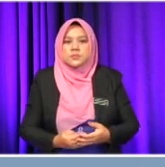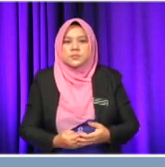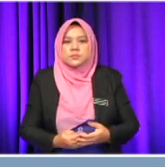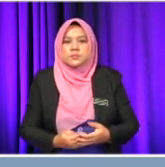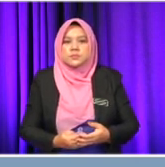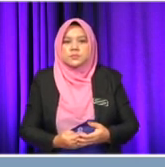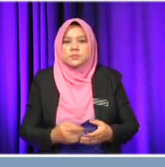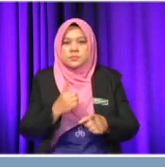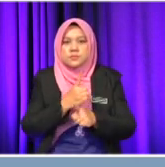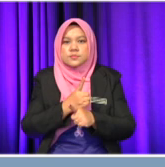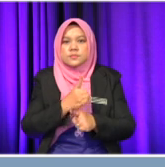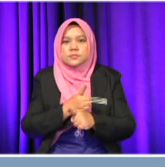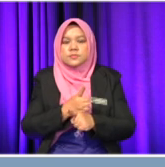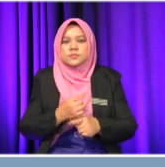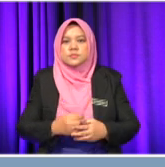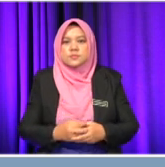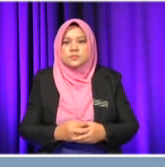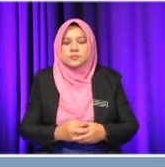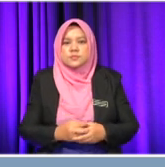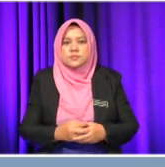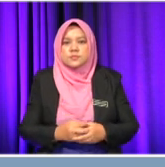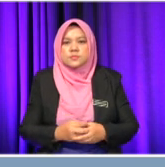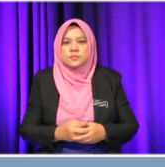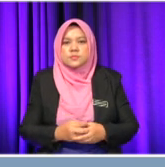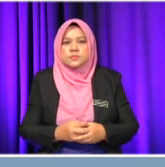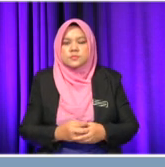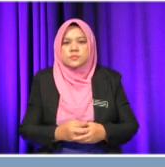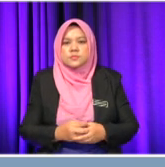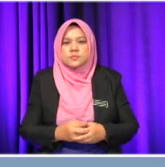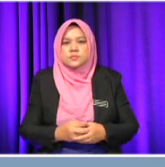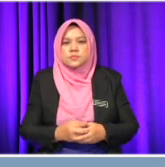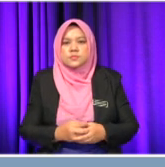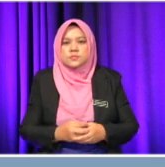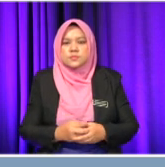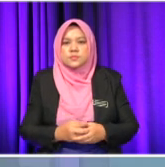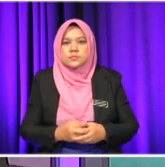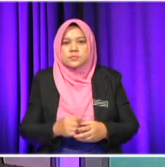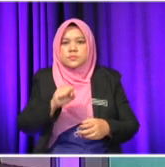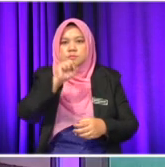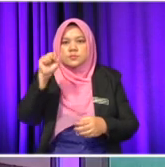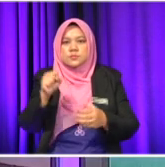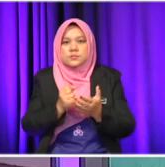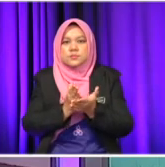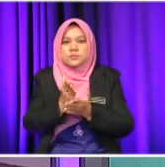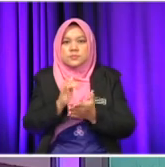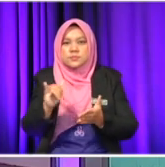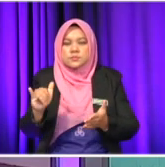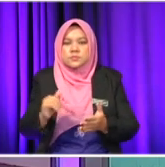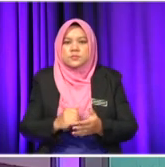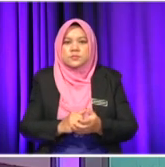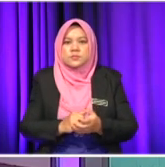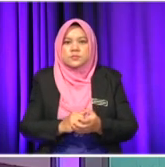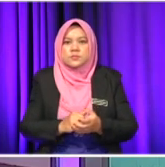Oke Betul sebetulnya Oke jadi Oke untuk soalnya seterusnya Oke